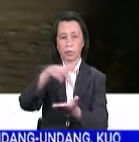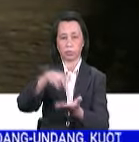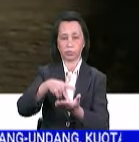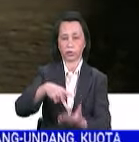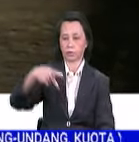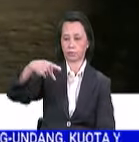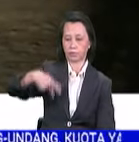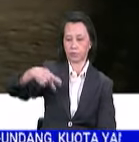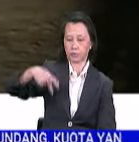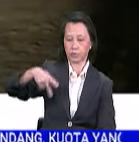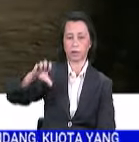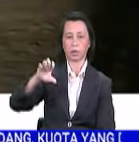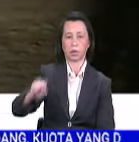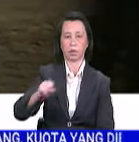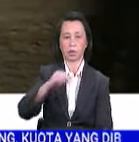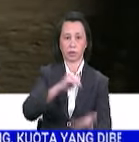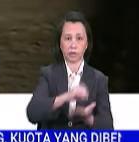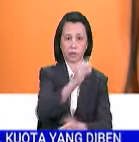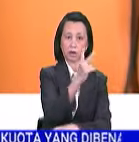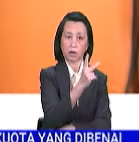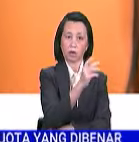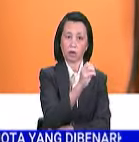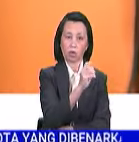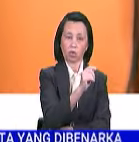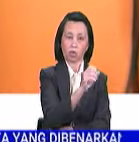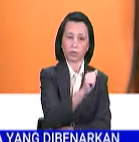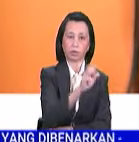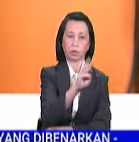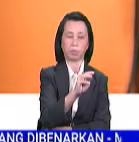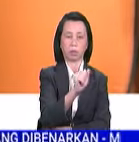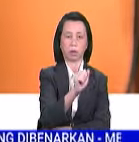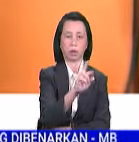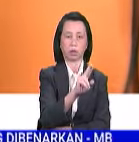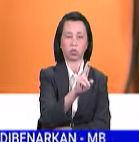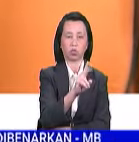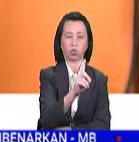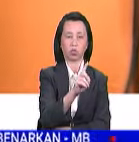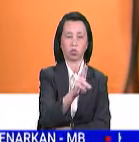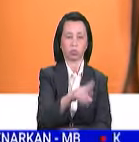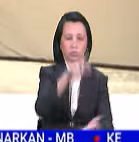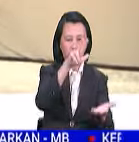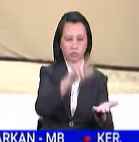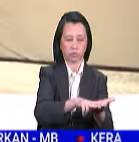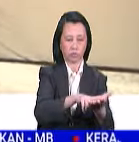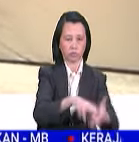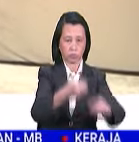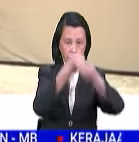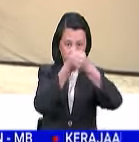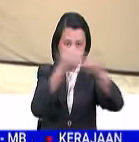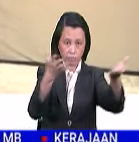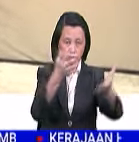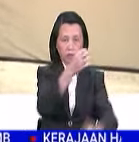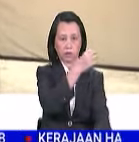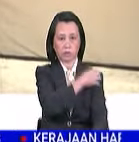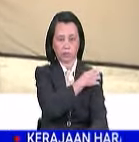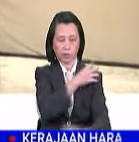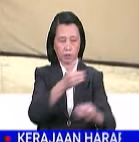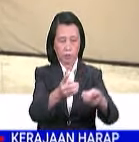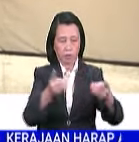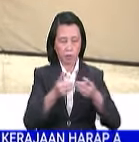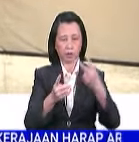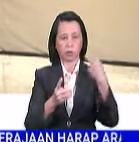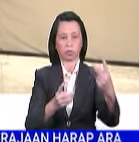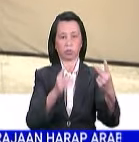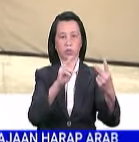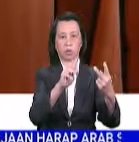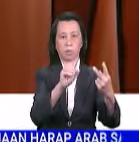penempatan sementara PPS di Kota Marudu dan pengisytiharan ini telah diumumkan sendiri oleh pegawai daerah Kota